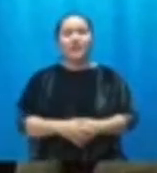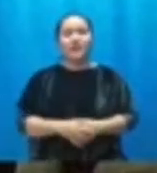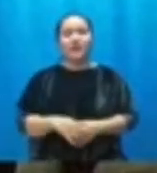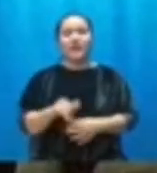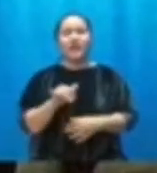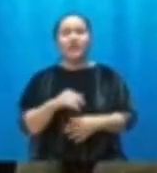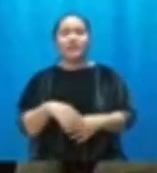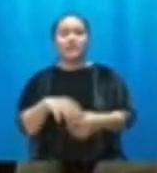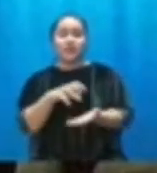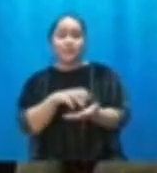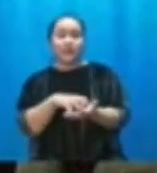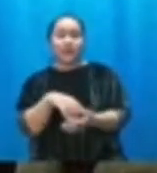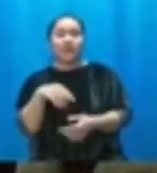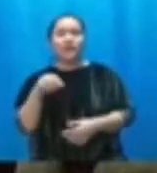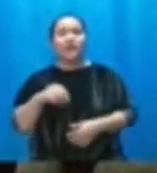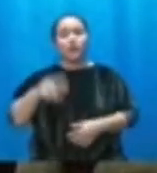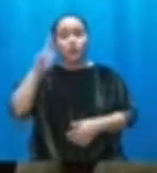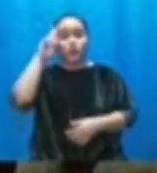berada